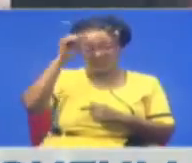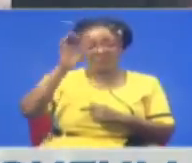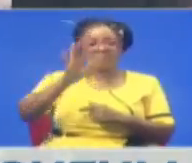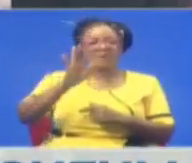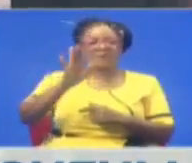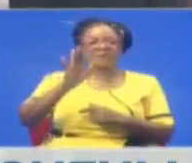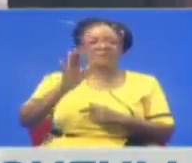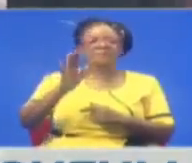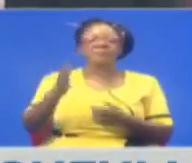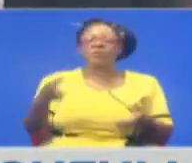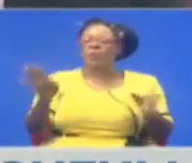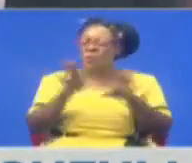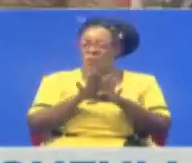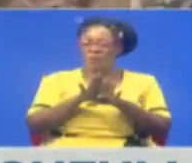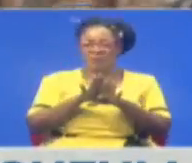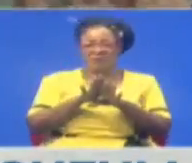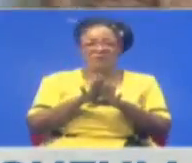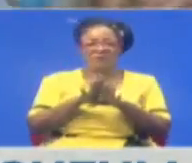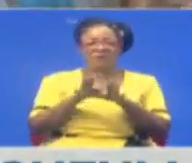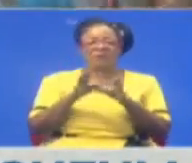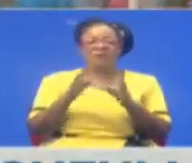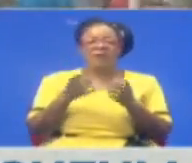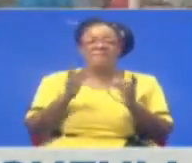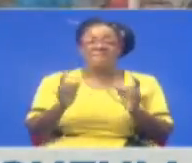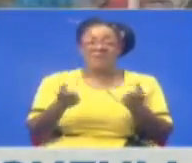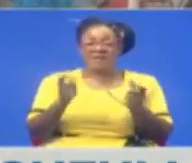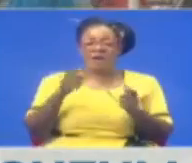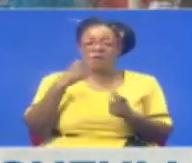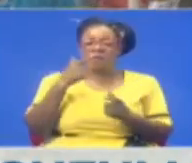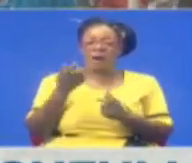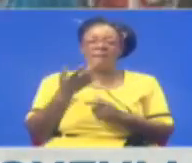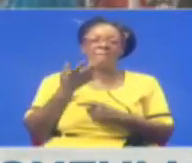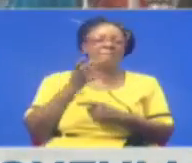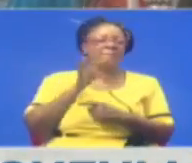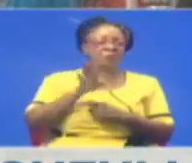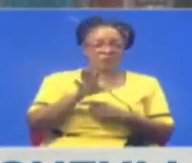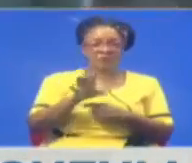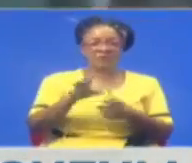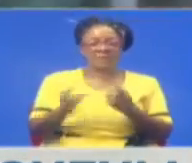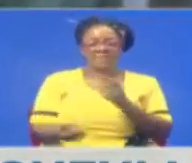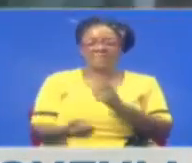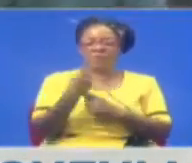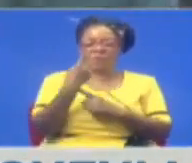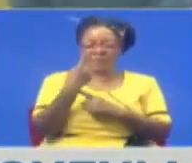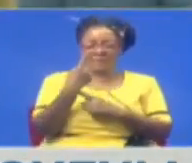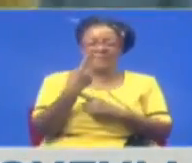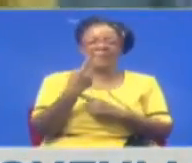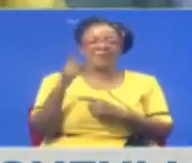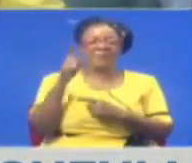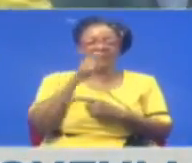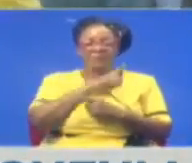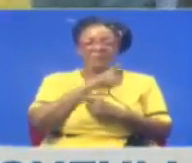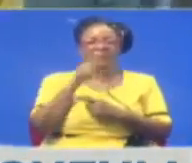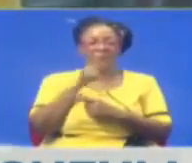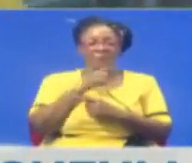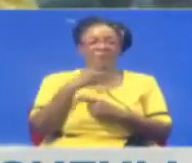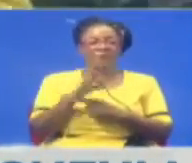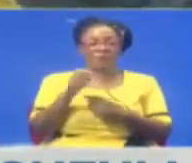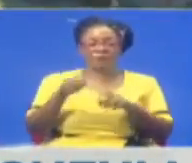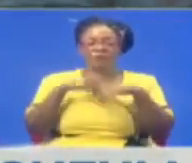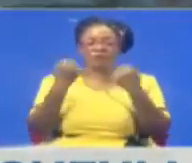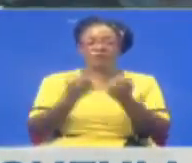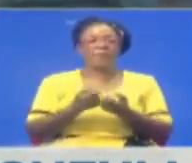vyombo vya habari vilivyokisiwa kumtusi rais na kubuni sheria kali ya uhalifu katika mitandao ya